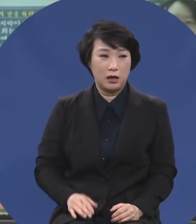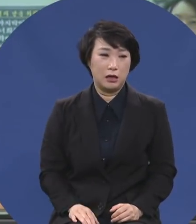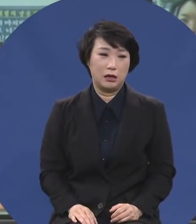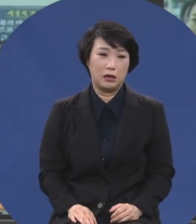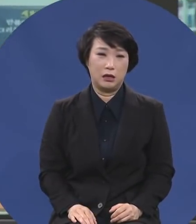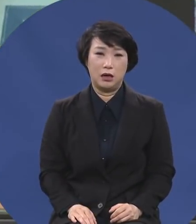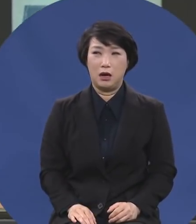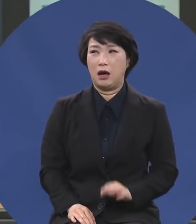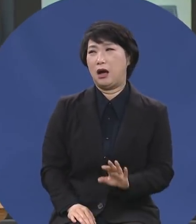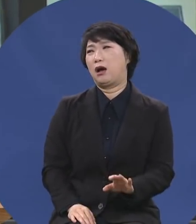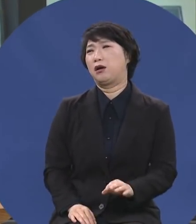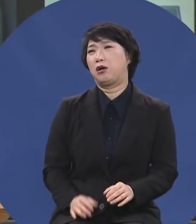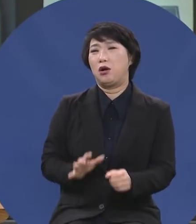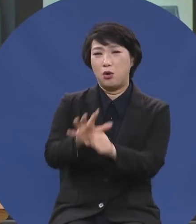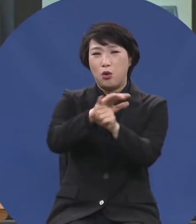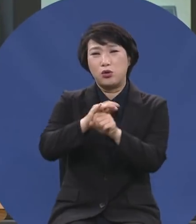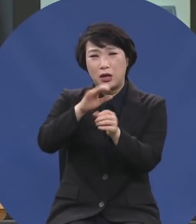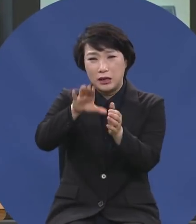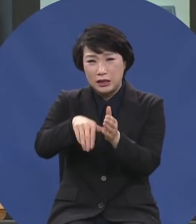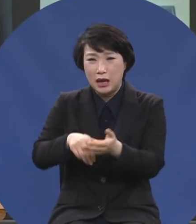코로나 시기를 맞이해 여러분에게